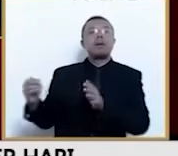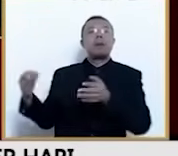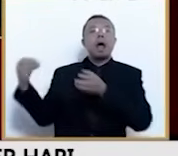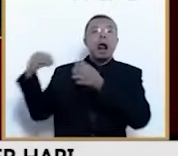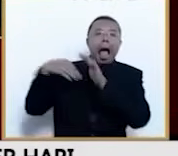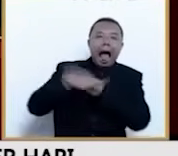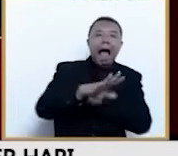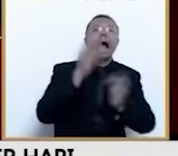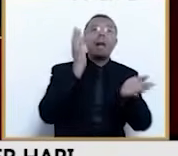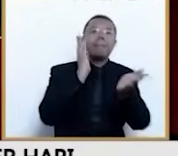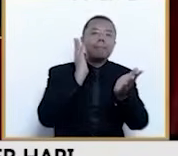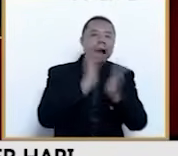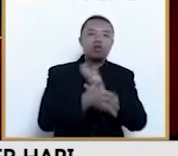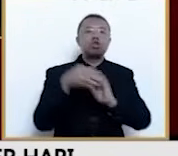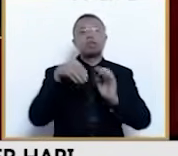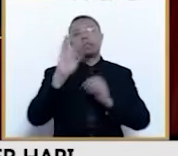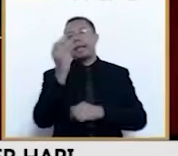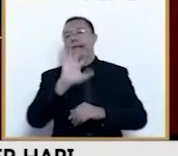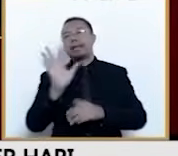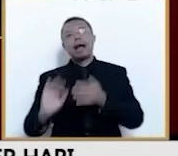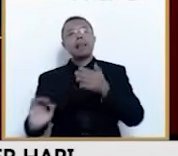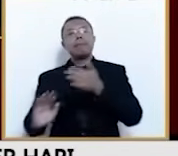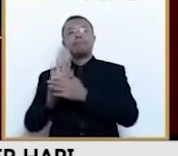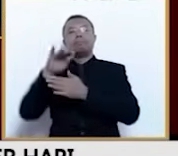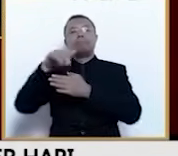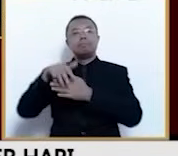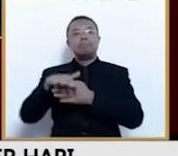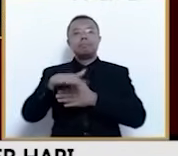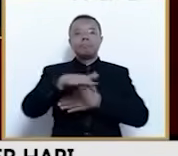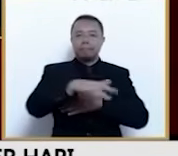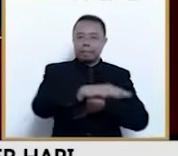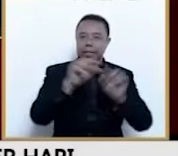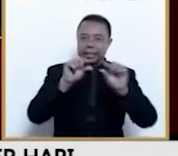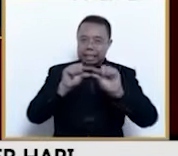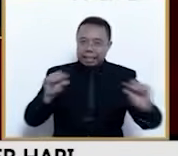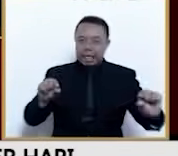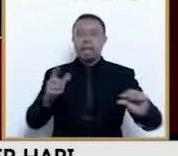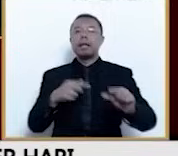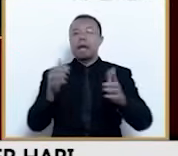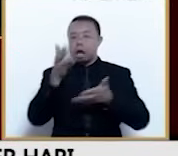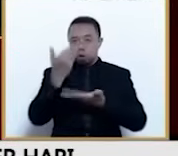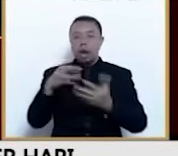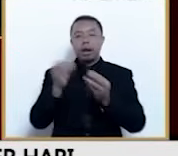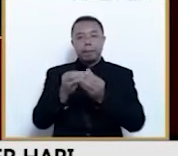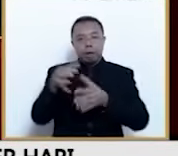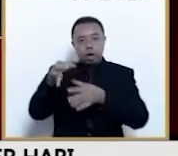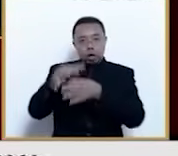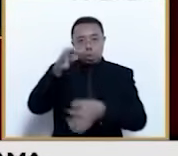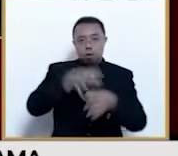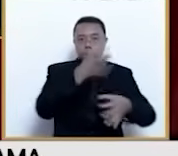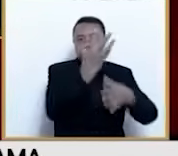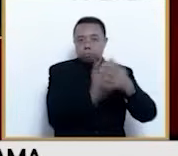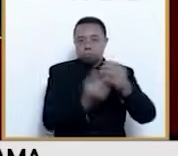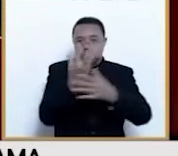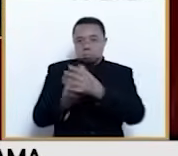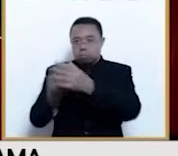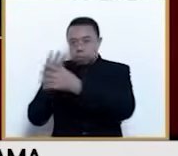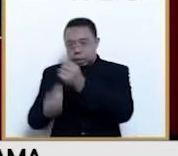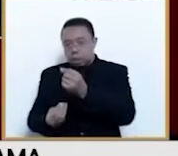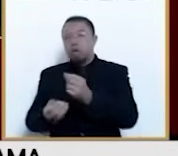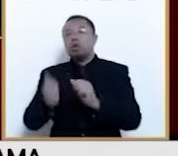air tidak langsung ke Jakarta. Di tengah kemudian kita bangun juga sumur-sumur resapan dan juga biofori